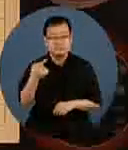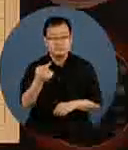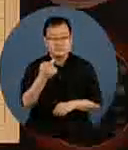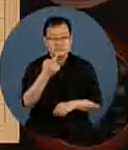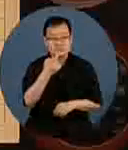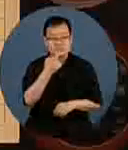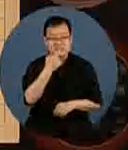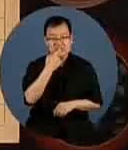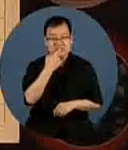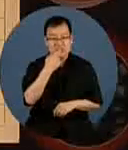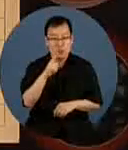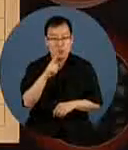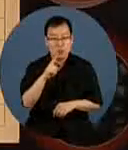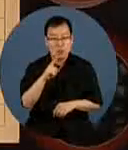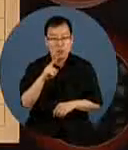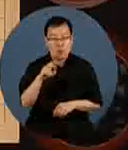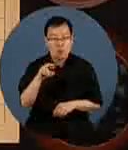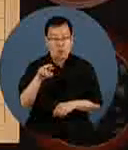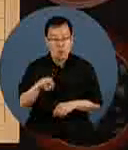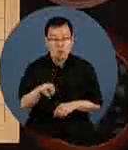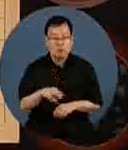큰 자리는 어디가 될까요?